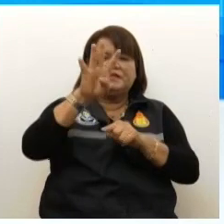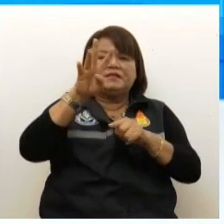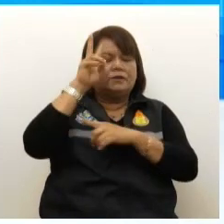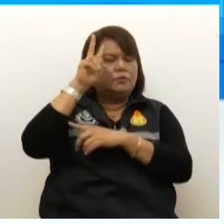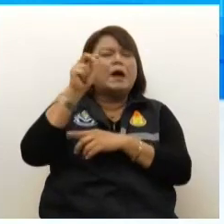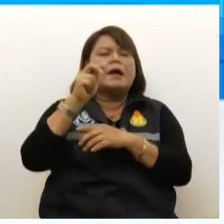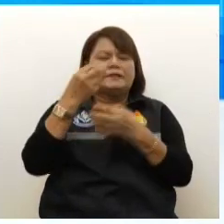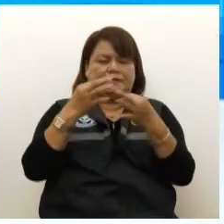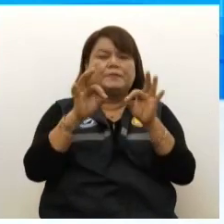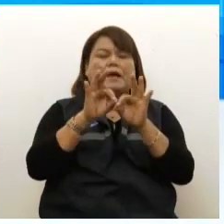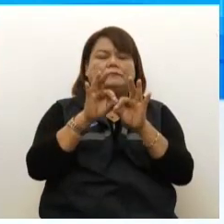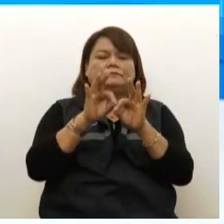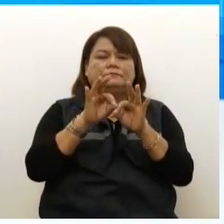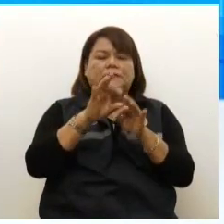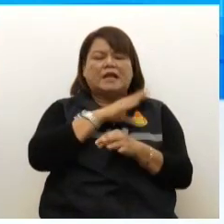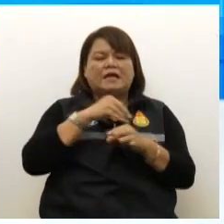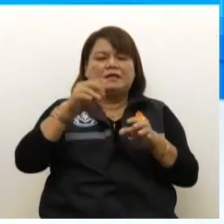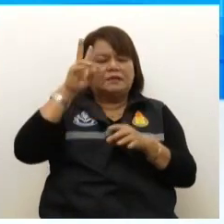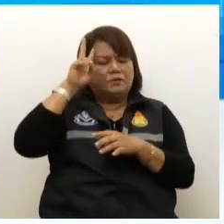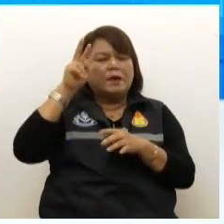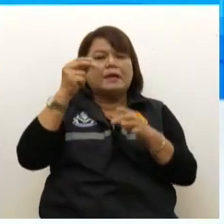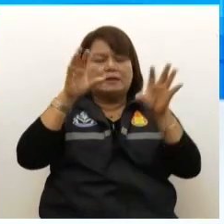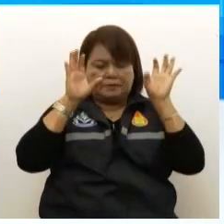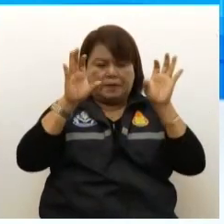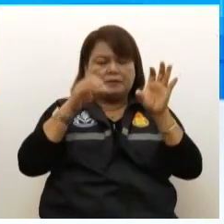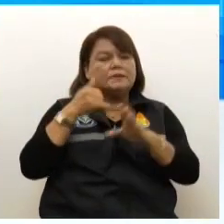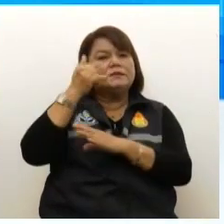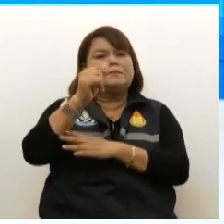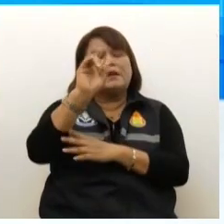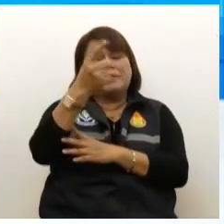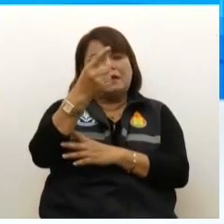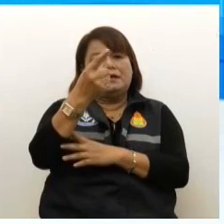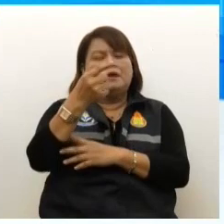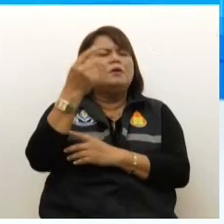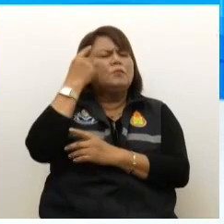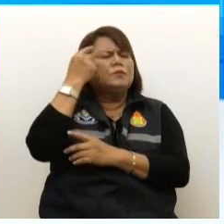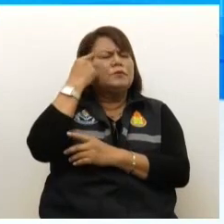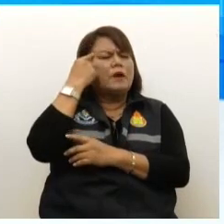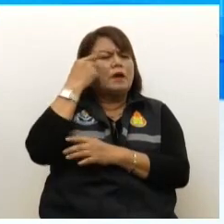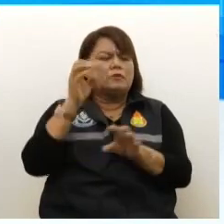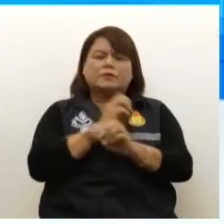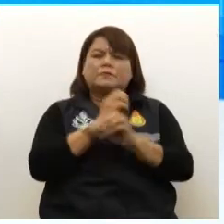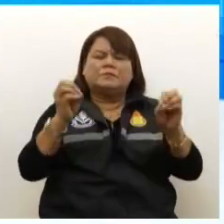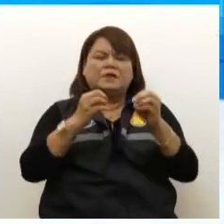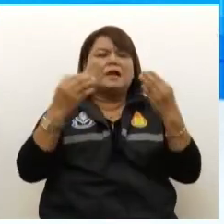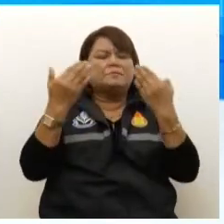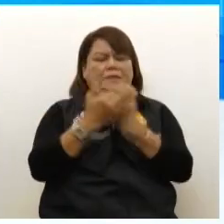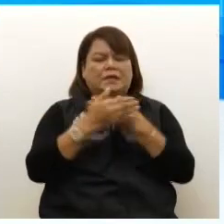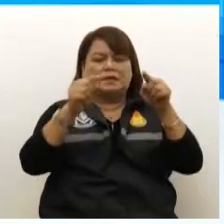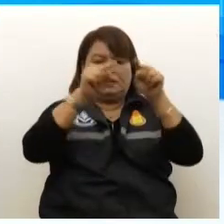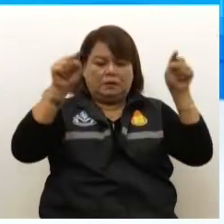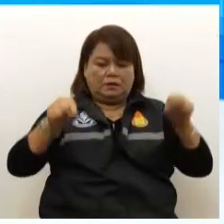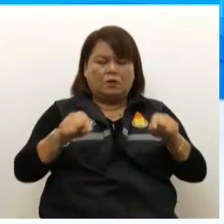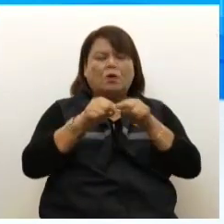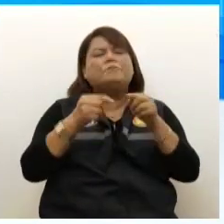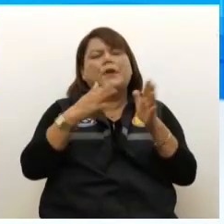ส่วนนโยบายรัฐบาลนะครับที่จะมาใหม่นะครับผมก็คิดว่าก็คงจะไม่มีการเปลี่ยนแปลงในกรอบโครงสร้างของเราเ